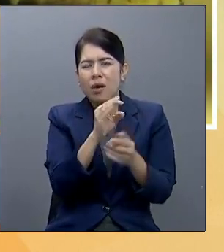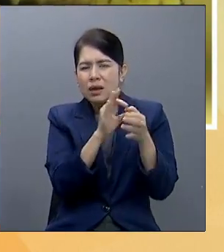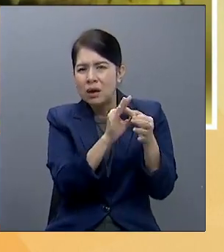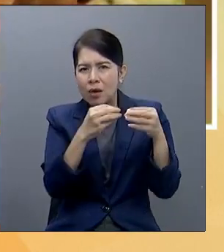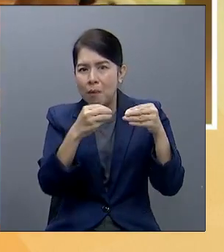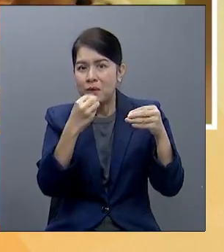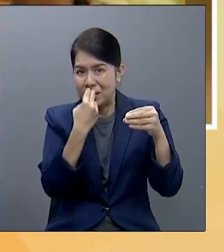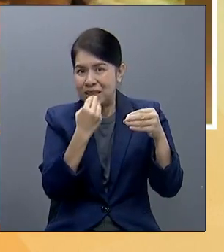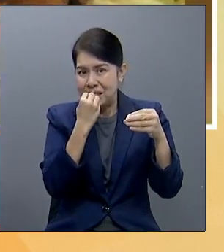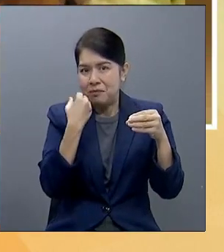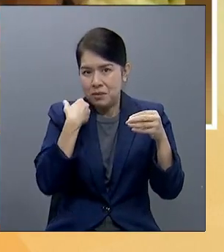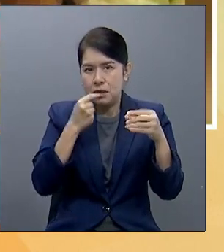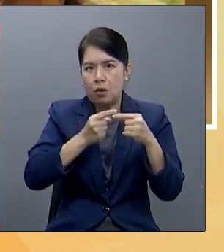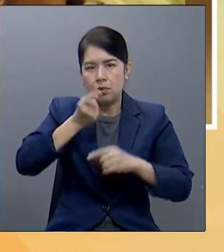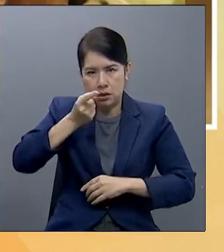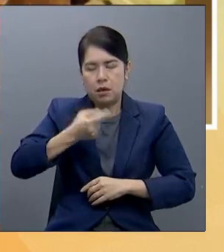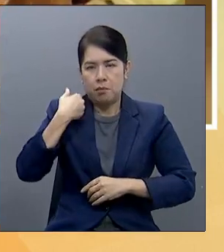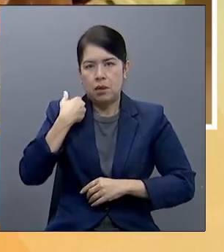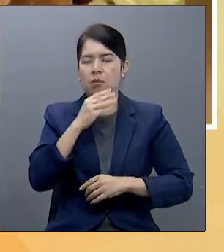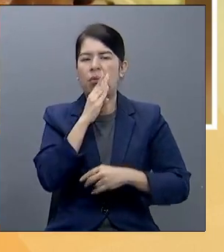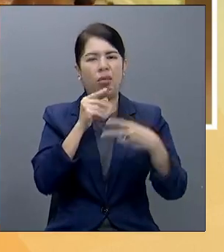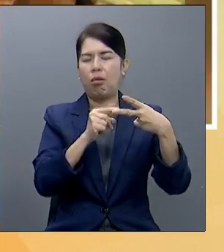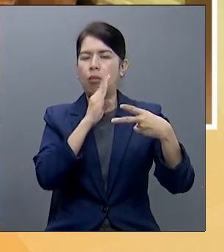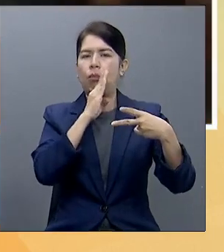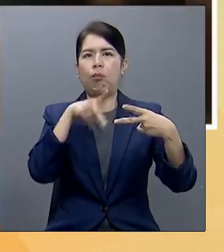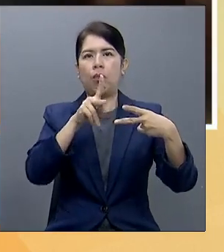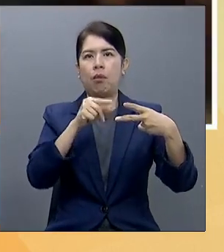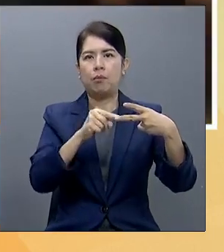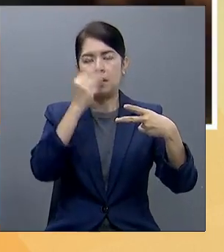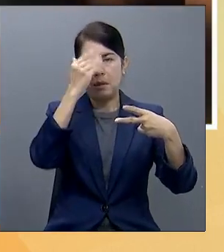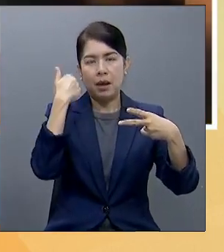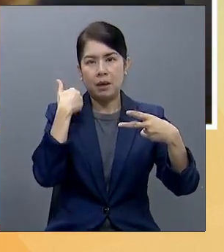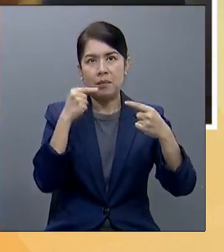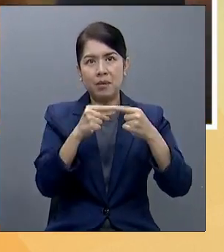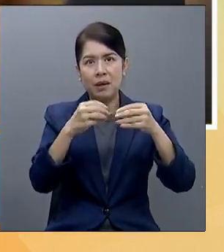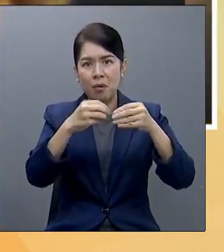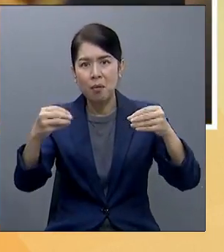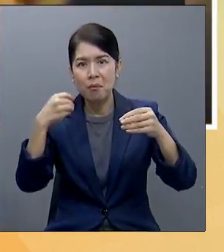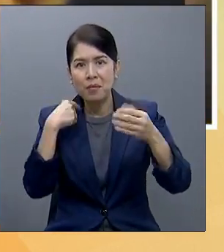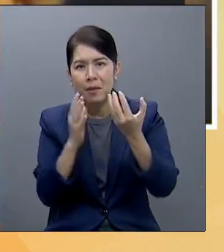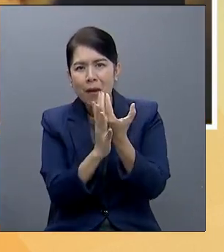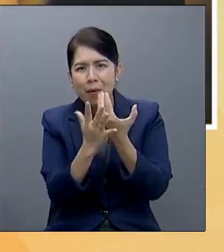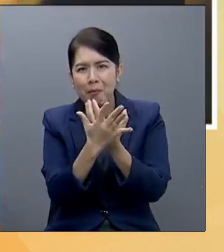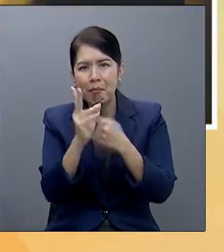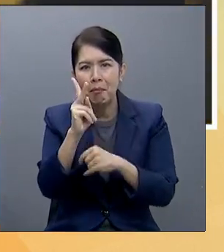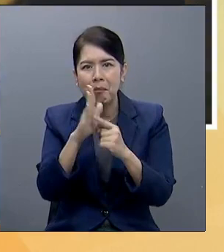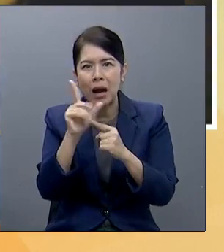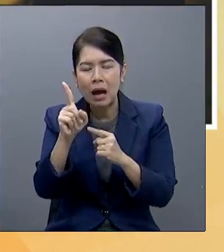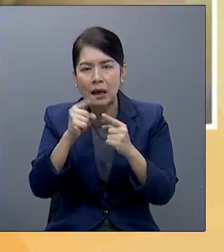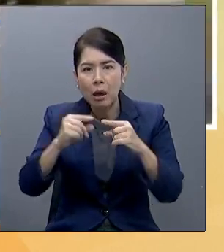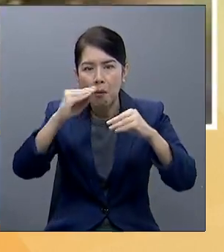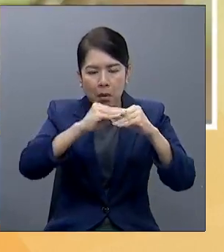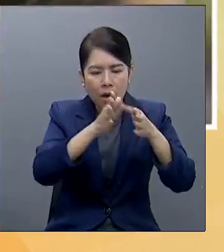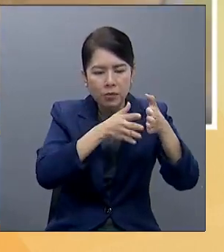านจากวาซาบิแท้เท่านั้นนะครับเพราะว่าวาซาบิเทียมนะครับก็จะนำทำมาจากพืชตระกูลบอผักกาดหรือว่าฮอสแรดดิตเนี่ยแล้วเขาก็มาเติมสีเติ